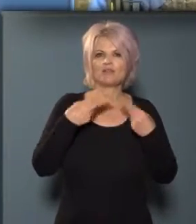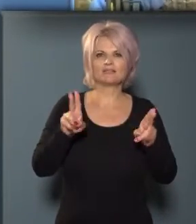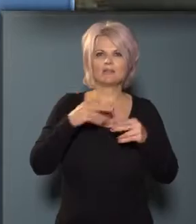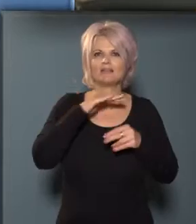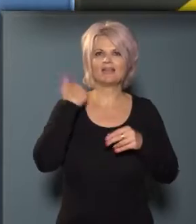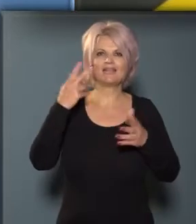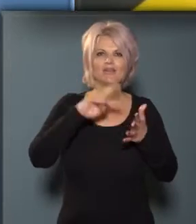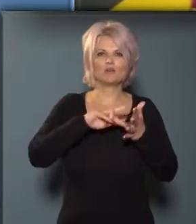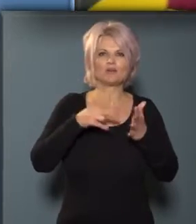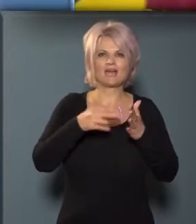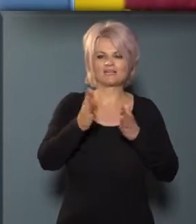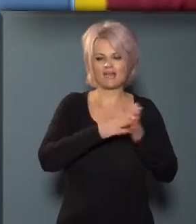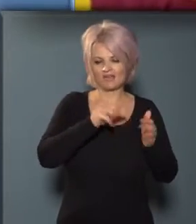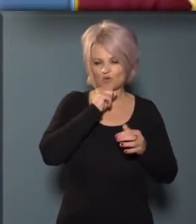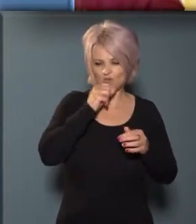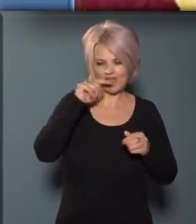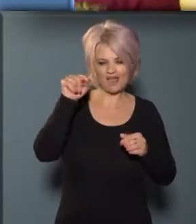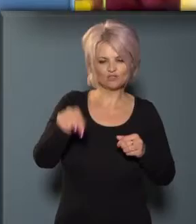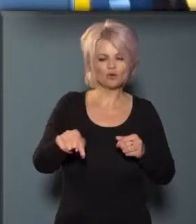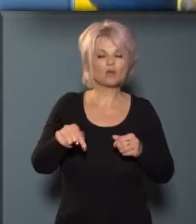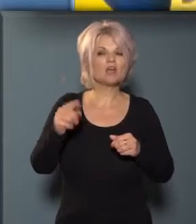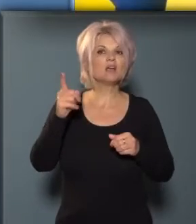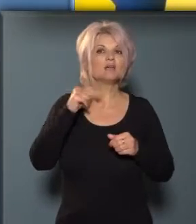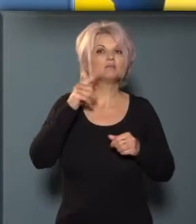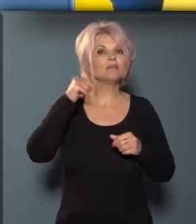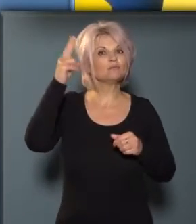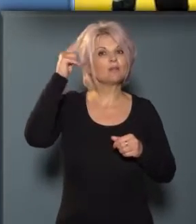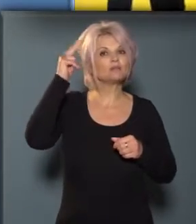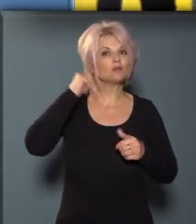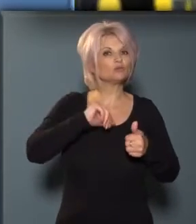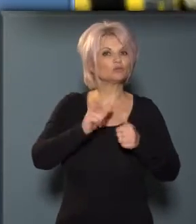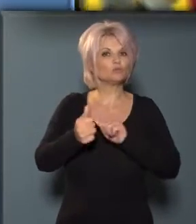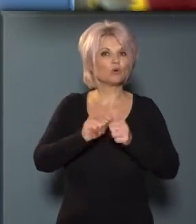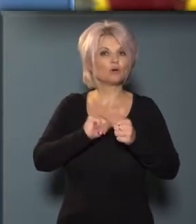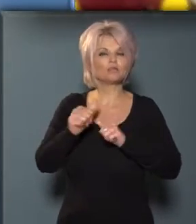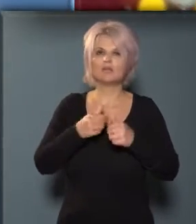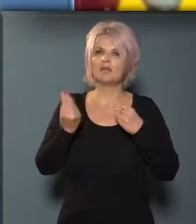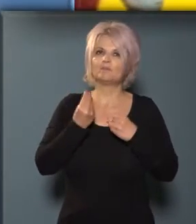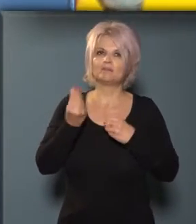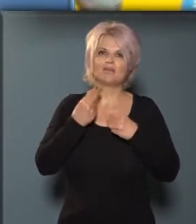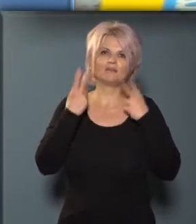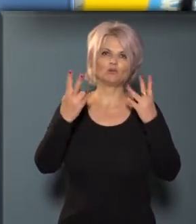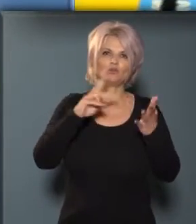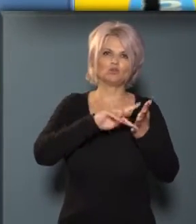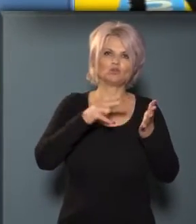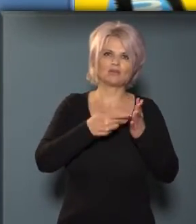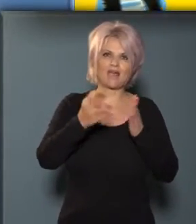mondjuk ovisokról van szó. Mi mindent tanulnak meg a sport által, és miért fontos, hogy egészen korán